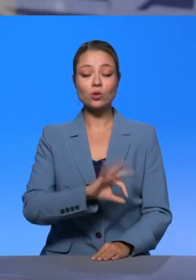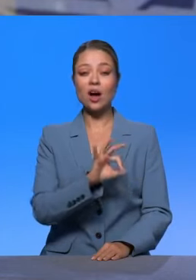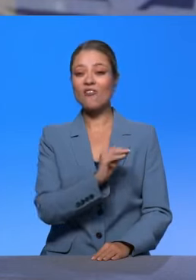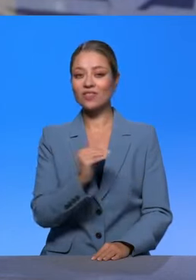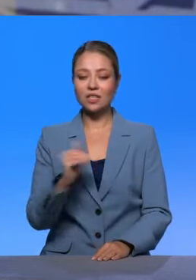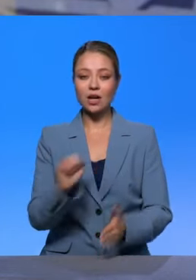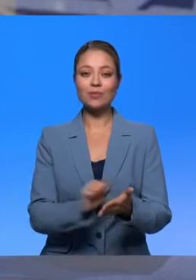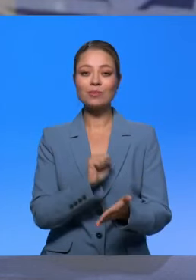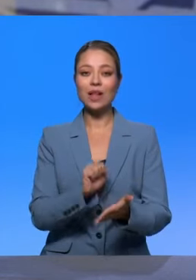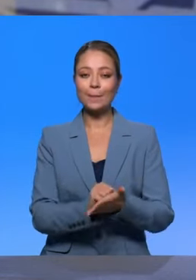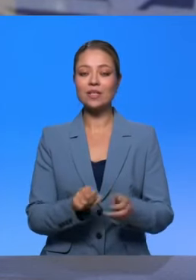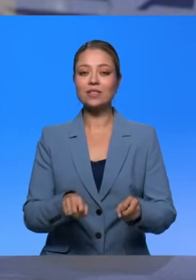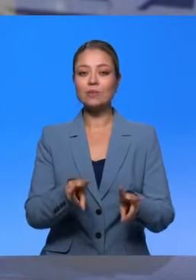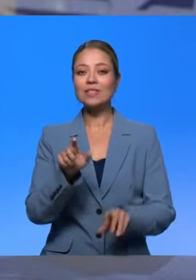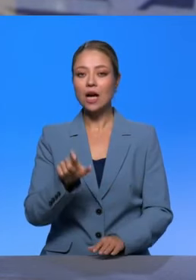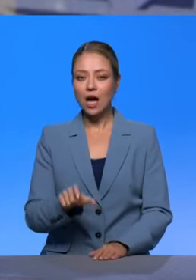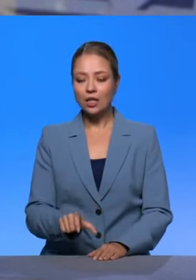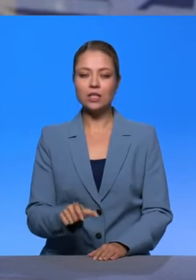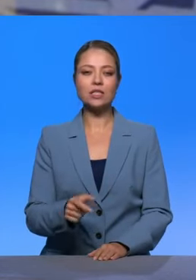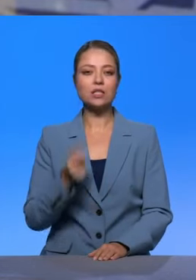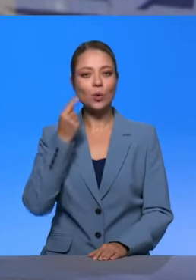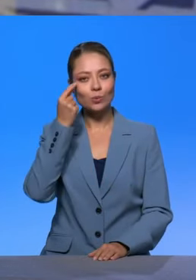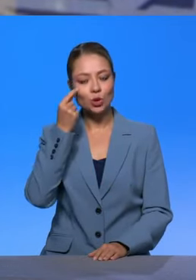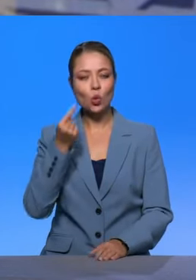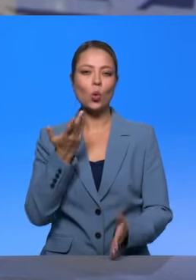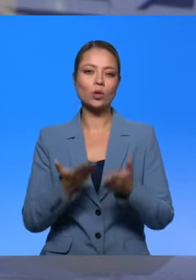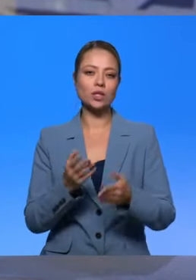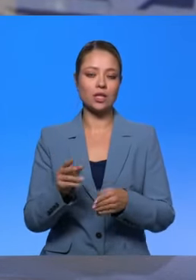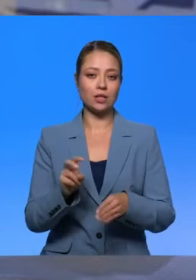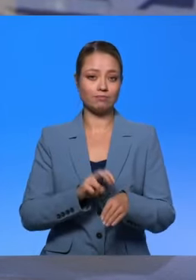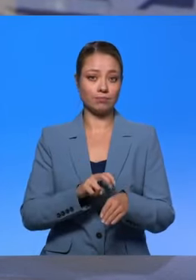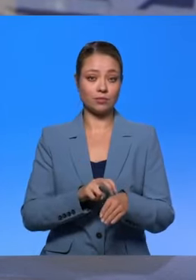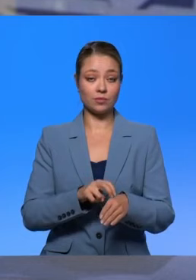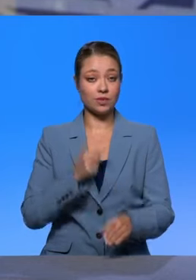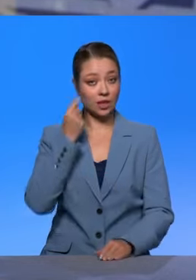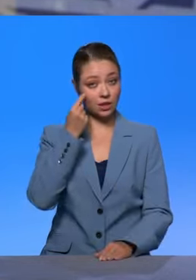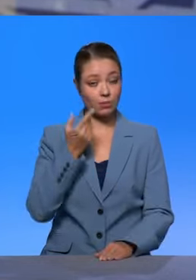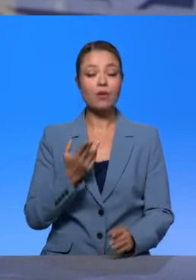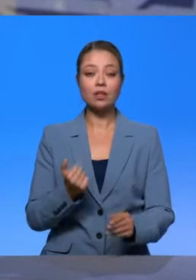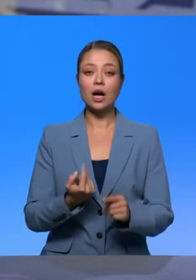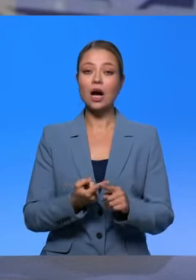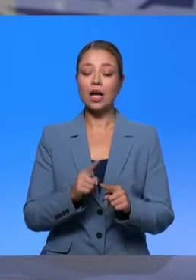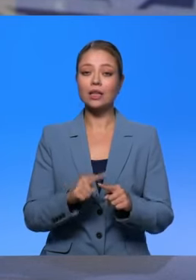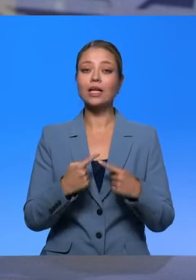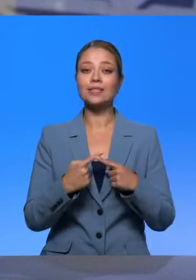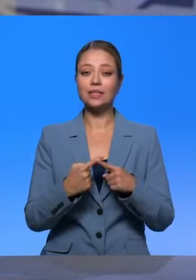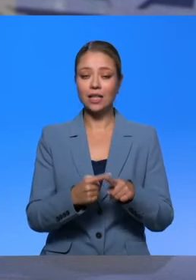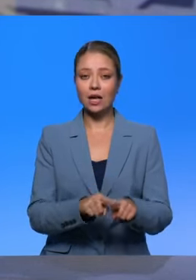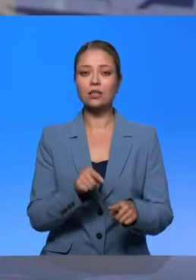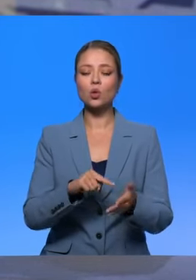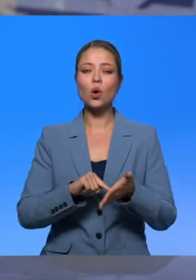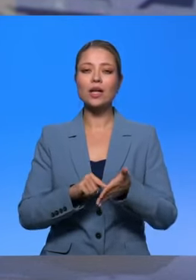дипломированный специалист, психолог или психотерапевт, то это, да, это техника, которая ориентирована